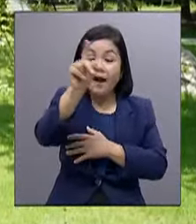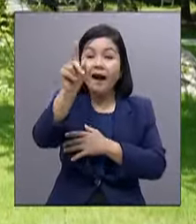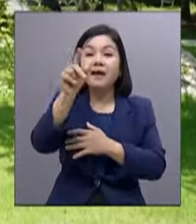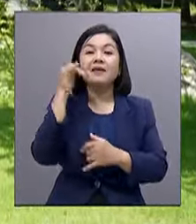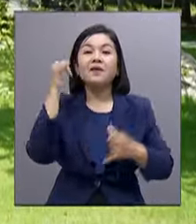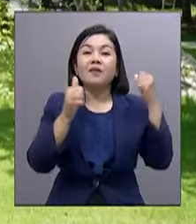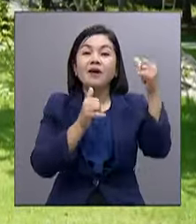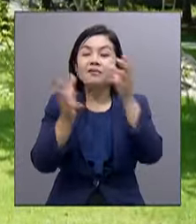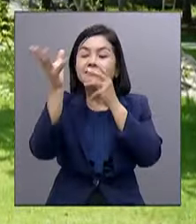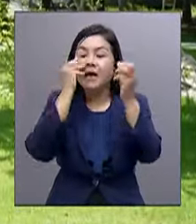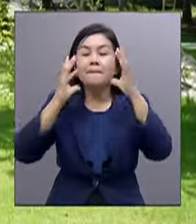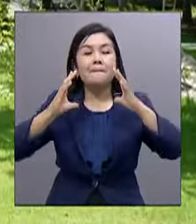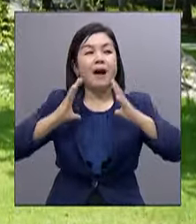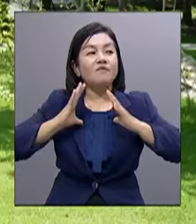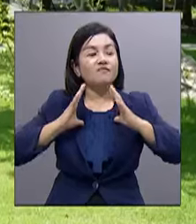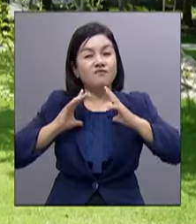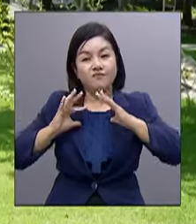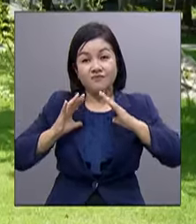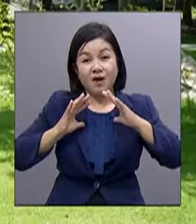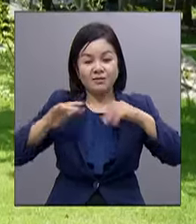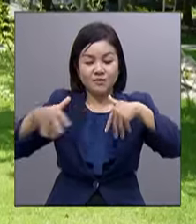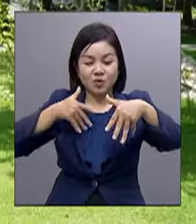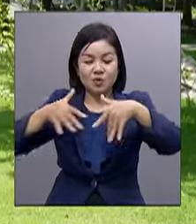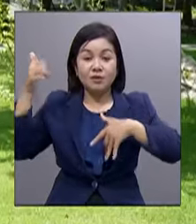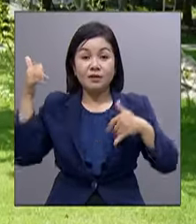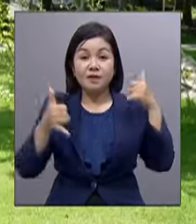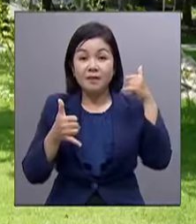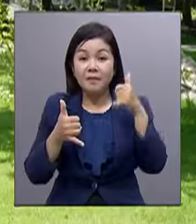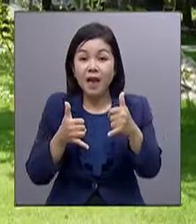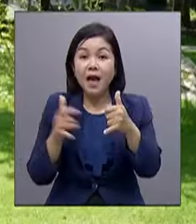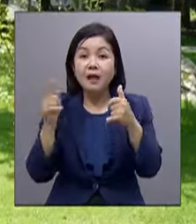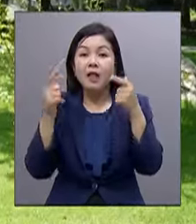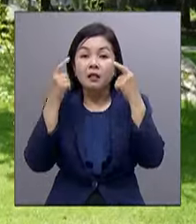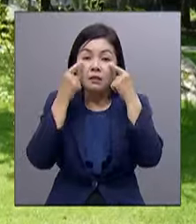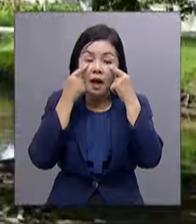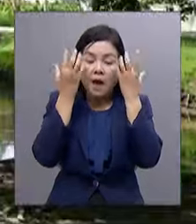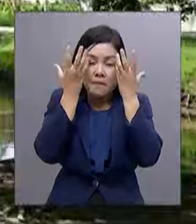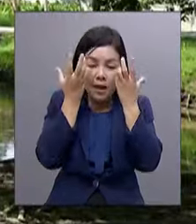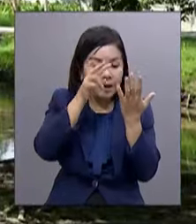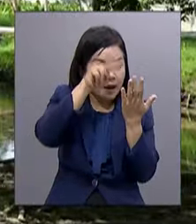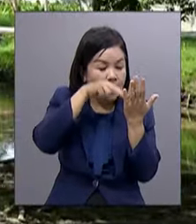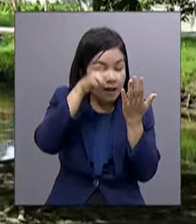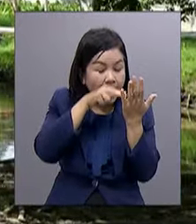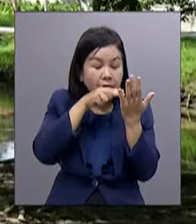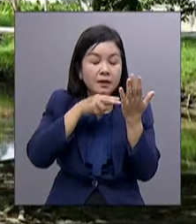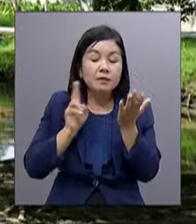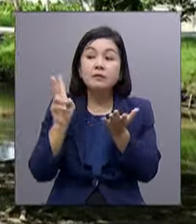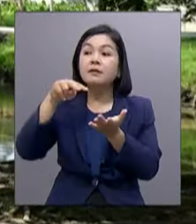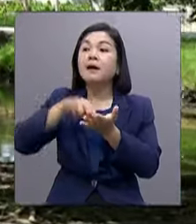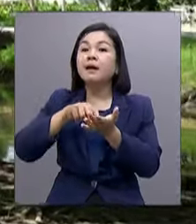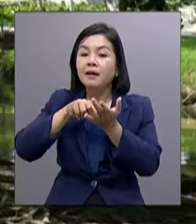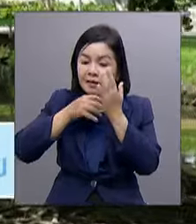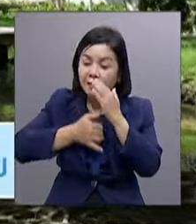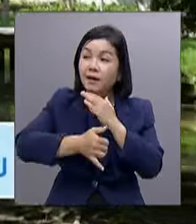นรู้และเป็นที่พักผ่อนหย่อนใจให้กับคนในพื้นที่เมื่อสายตาล้าจากการอ่านหนังสือก็สามารถลุกออกจากห้องสมุด